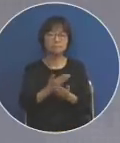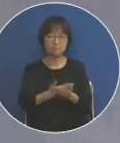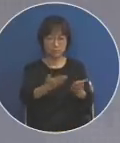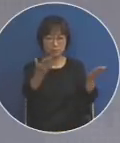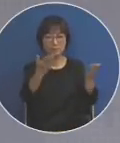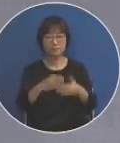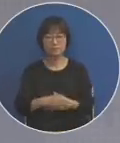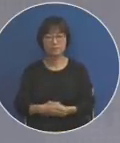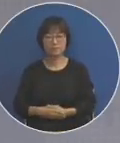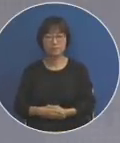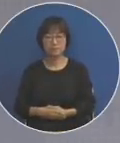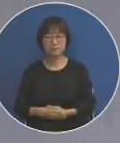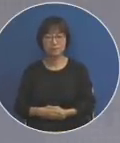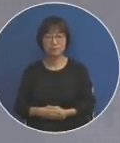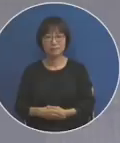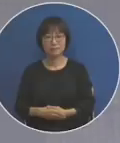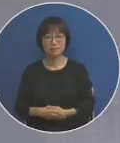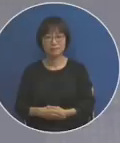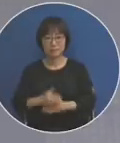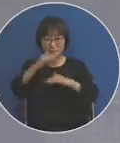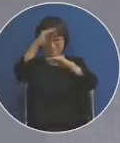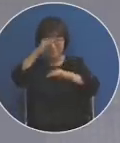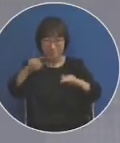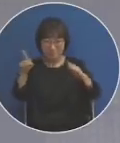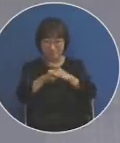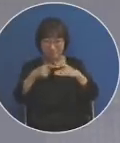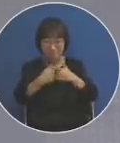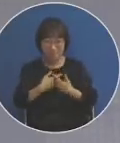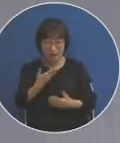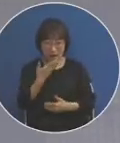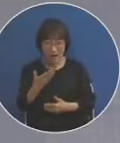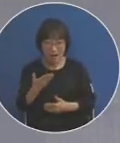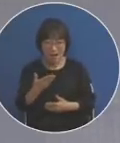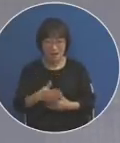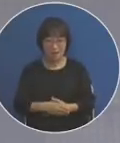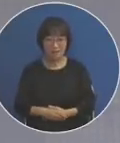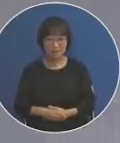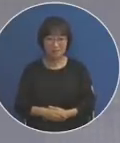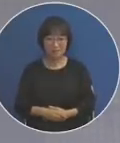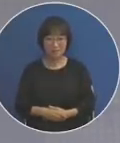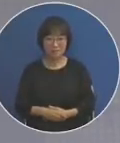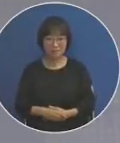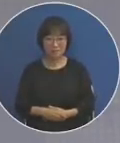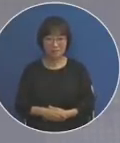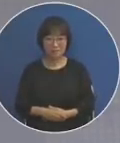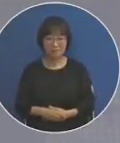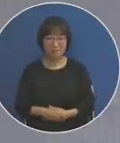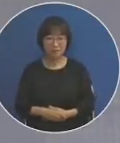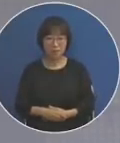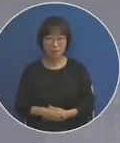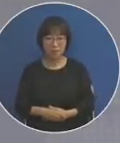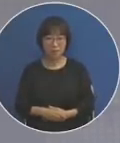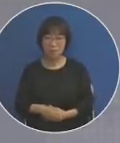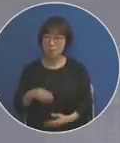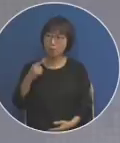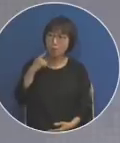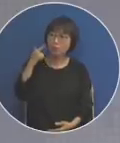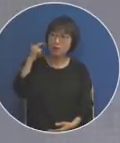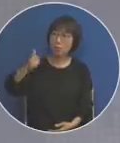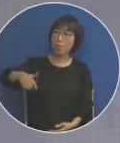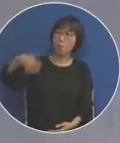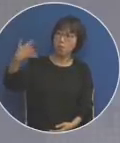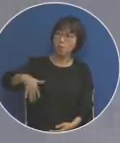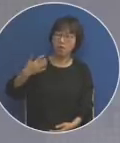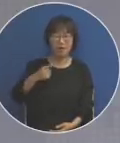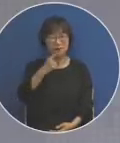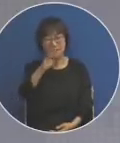me. 이해되려나 모르겠네요. I don't know if you understand what I'm saying right now. 아, 그럼 네가 그래 대단한 사람이냐? 그 말이 아닙니다. Does it mean that I'm some great